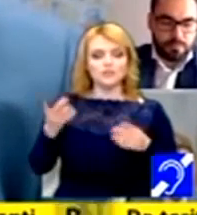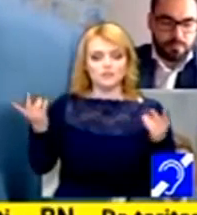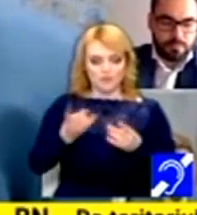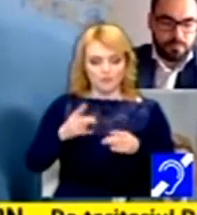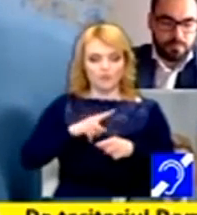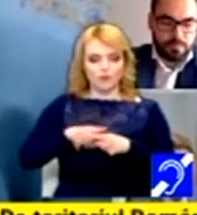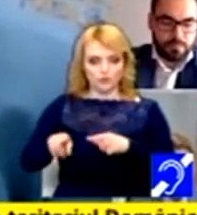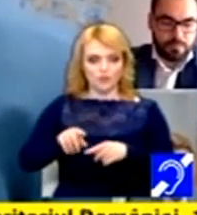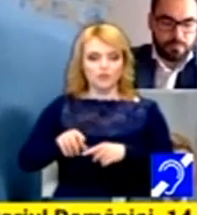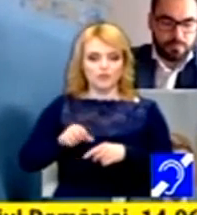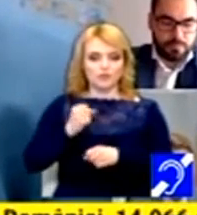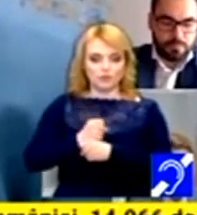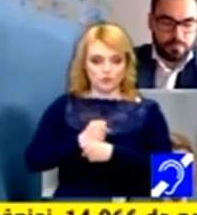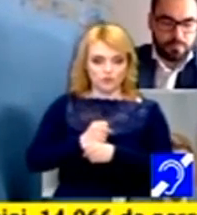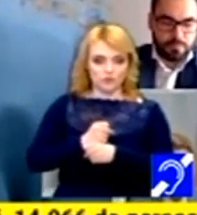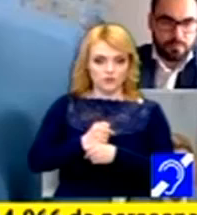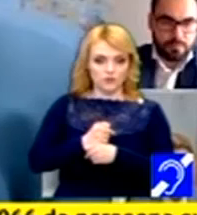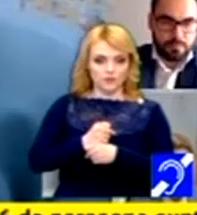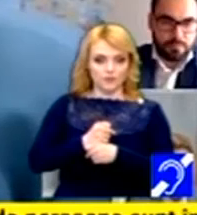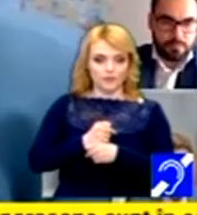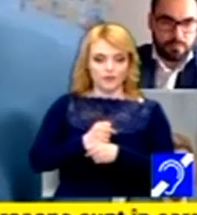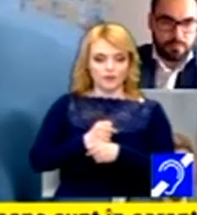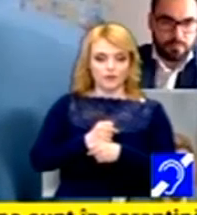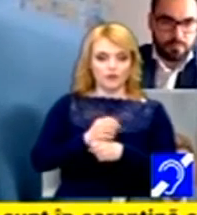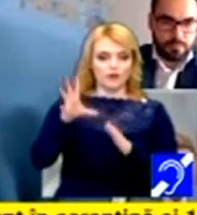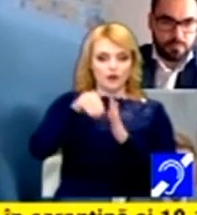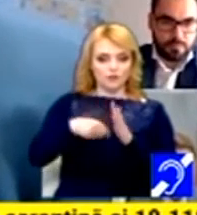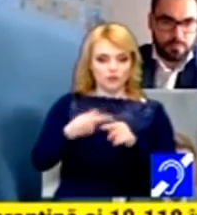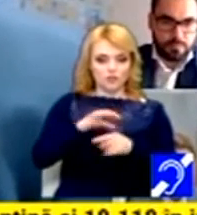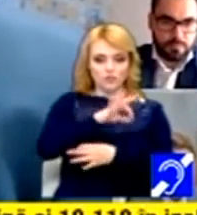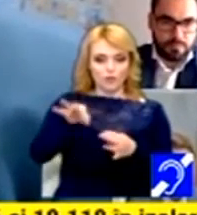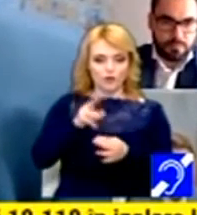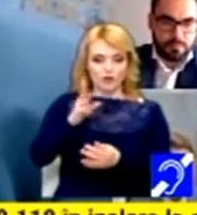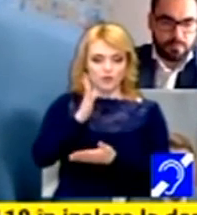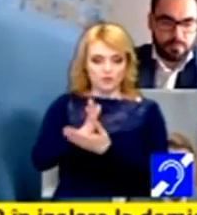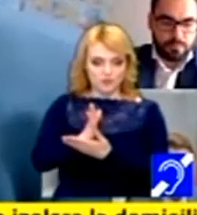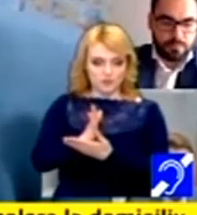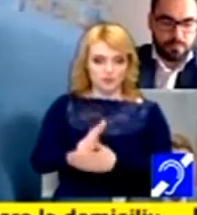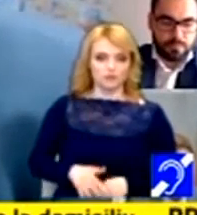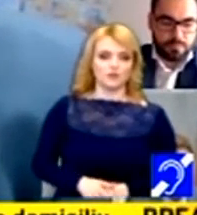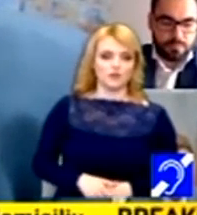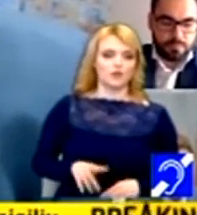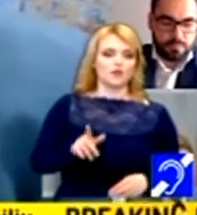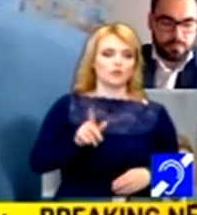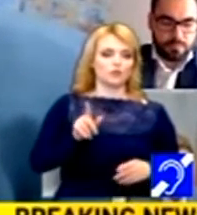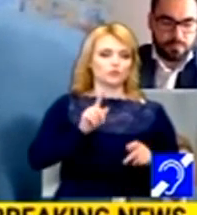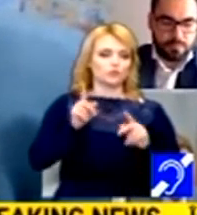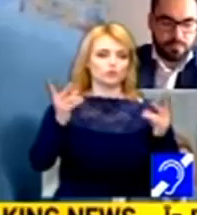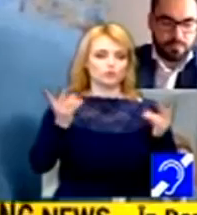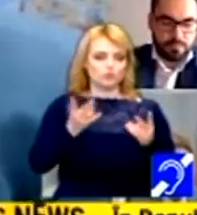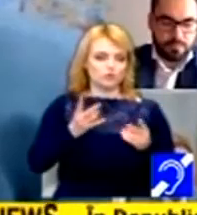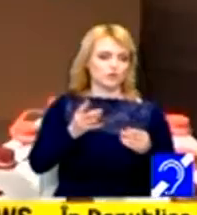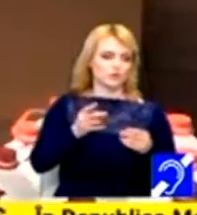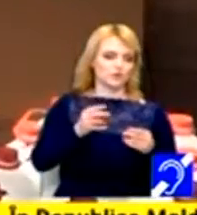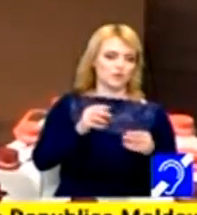făcut în cadrul proiectelor acestor existente, cu material medical cât s-a putut să găsim,